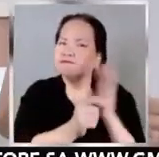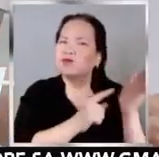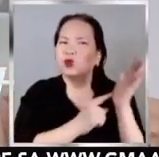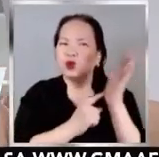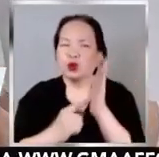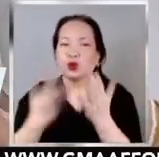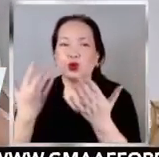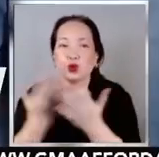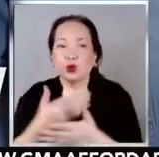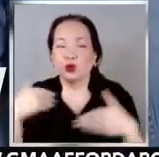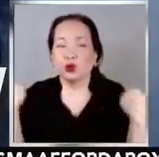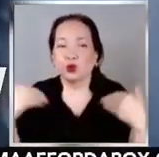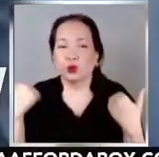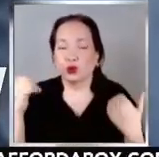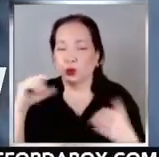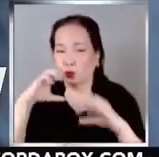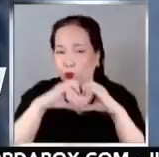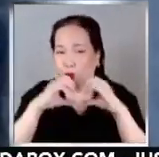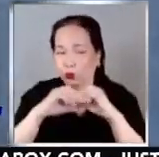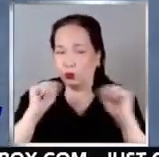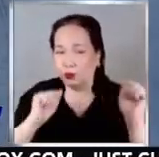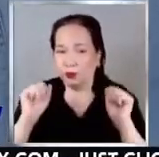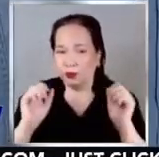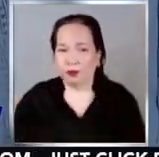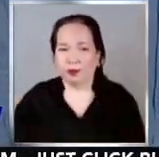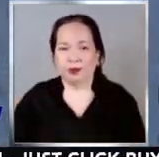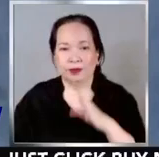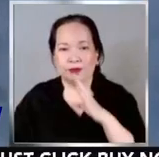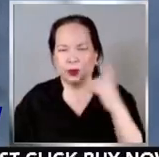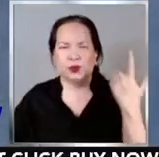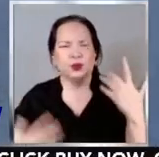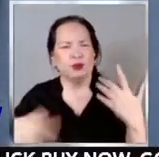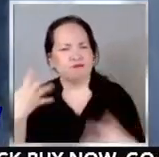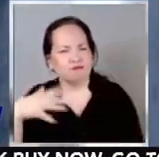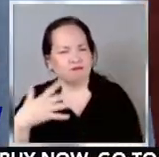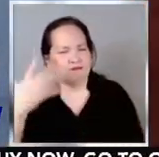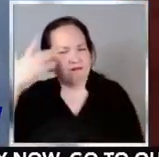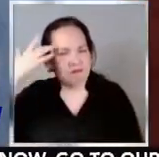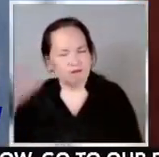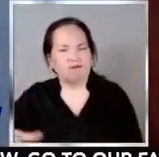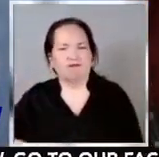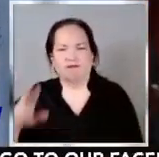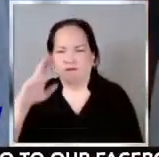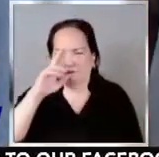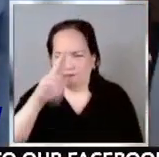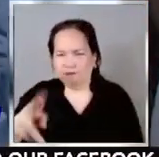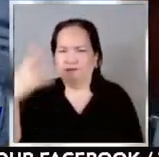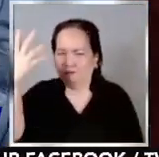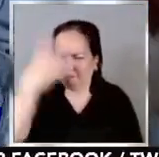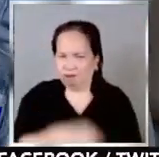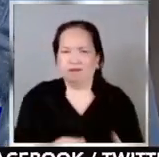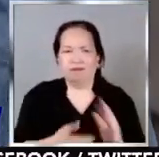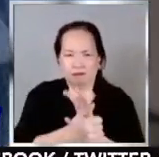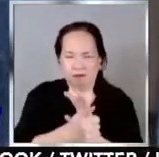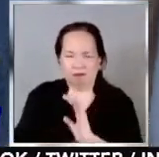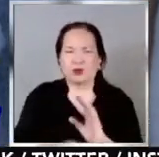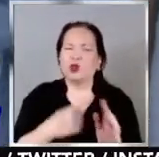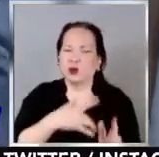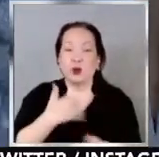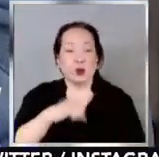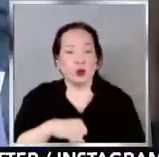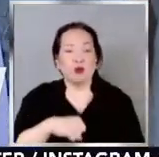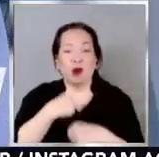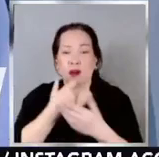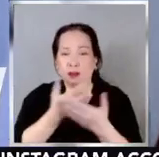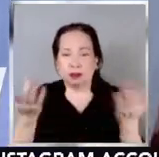GMA artists. They're very, very talented. Hindi lang sila gwapo at magaganda. Kaya nakaka-proud talaga na nandito